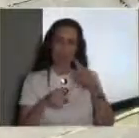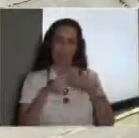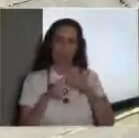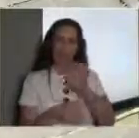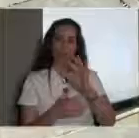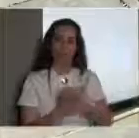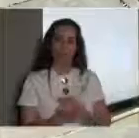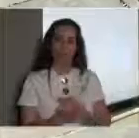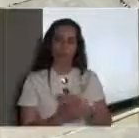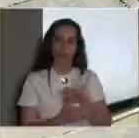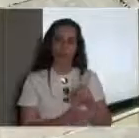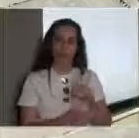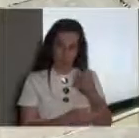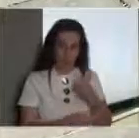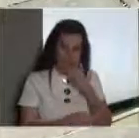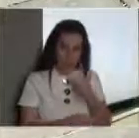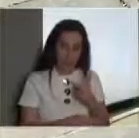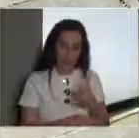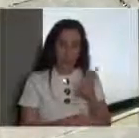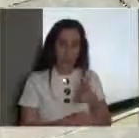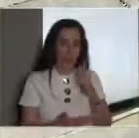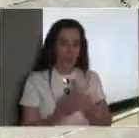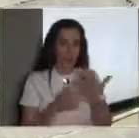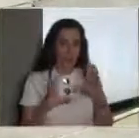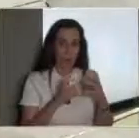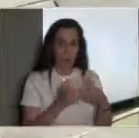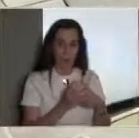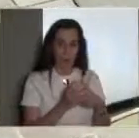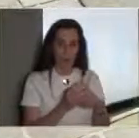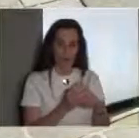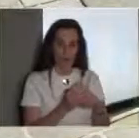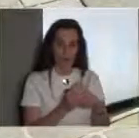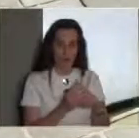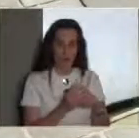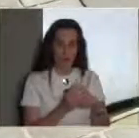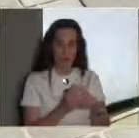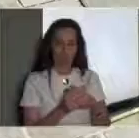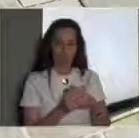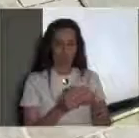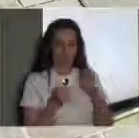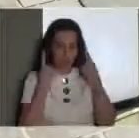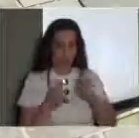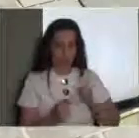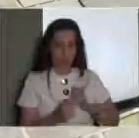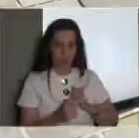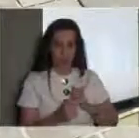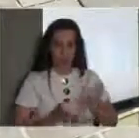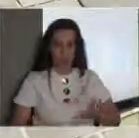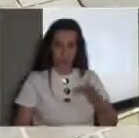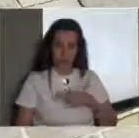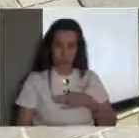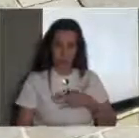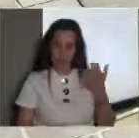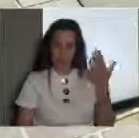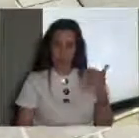שלו. האם יש, ילך יראה, יש כבר כמה גדודים של, של, של, של נחל חרדי שעושים בני, הבנים